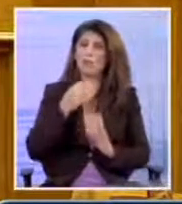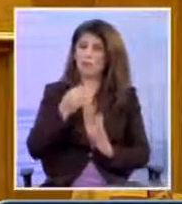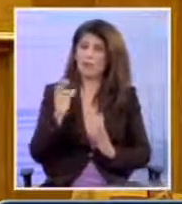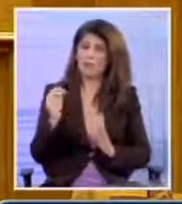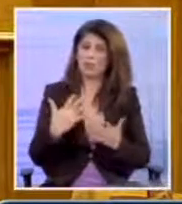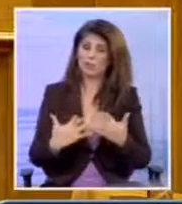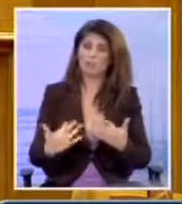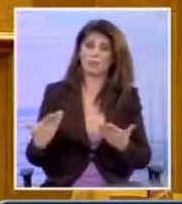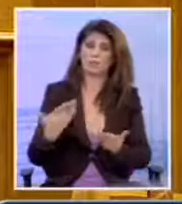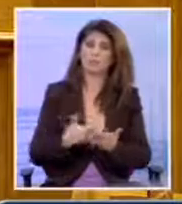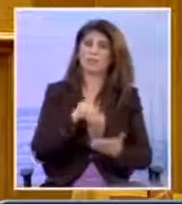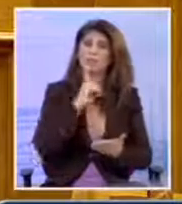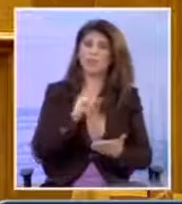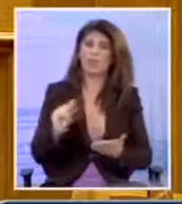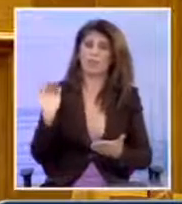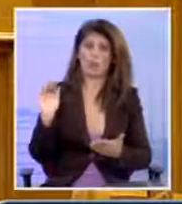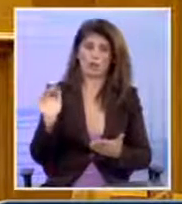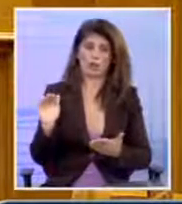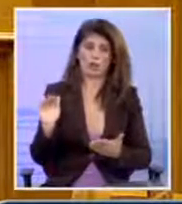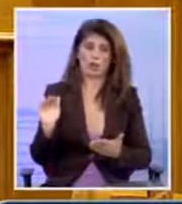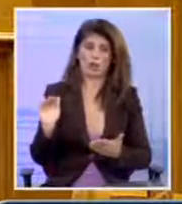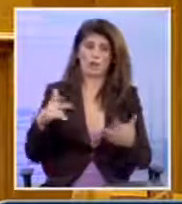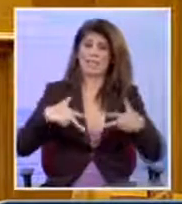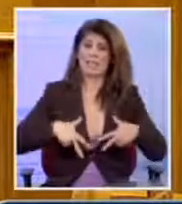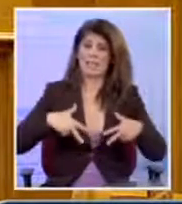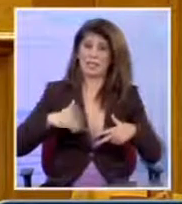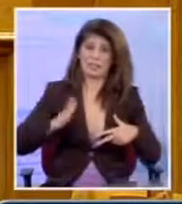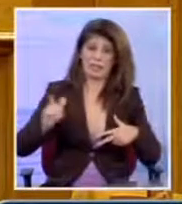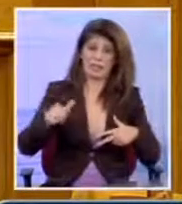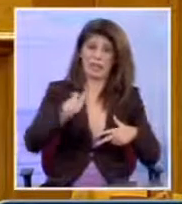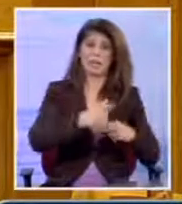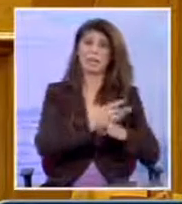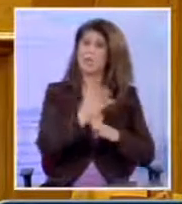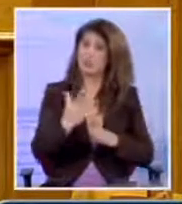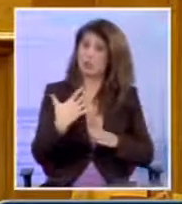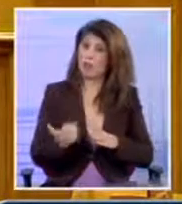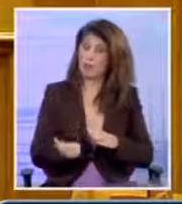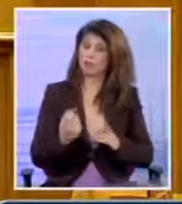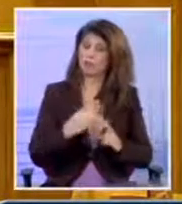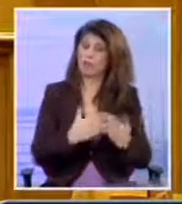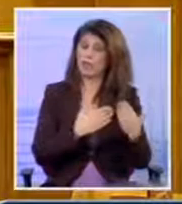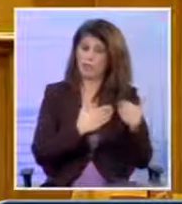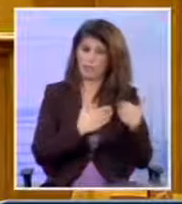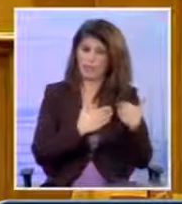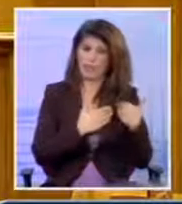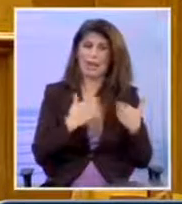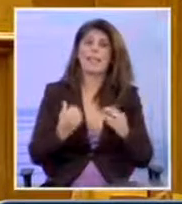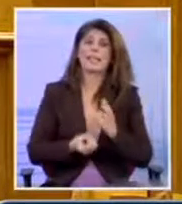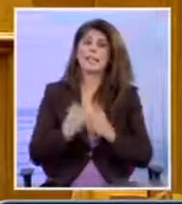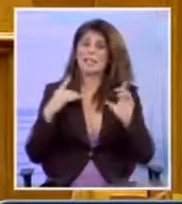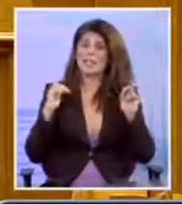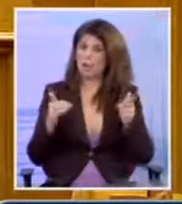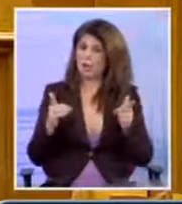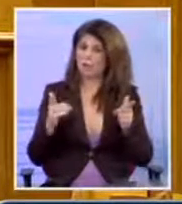θα ξαναθέτω το ίδιο ερώτημα στα κυβερνητικά στελέχη του ΠΑΣΟΚ που έχουν την κύρια ευθύνη αλλά και της Νέας